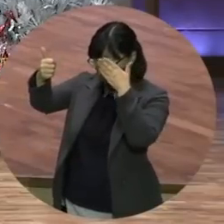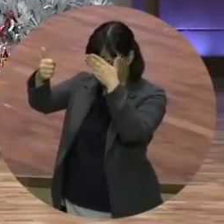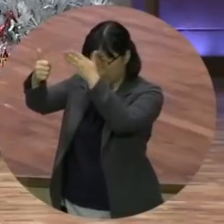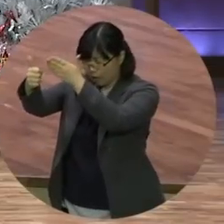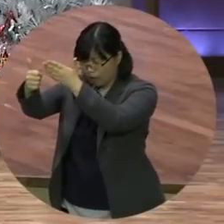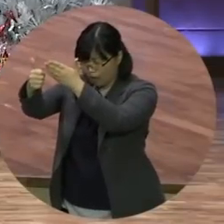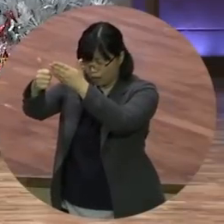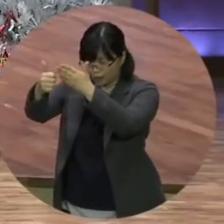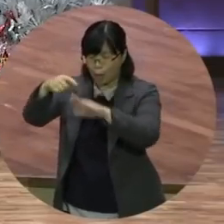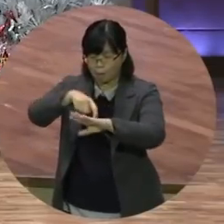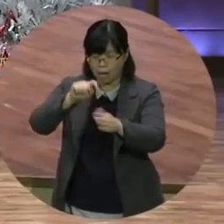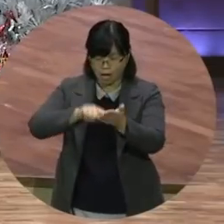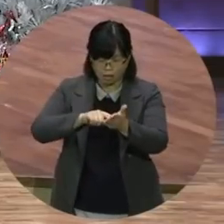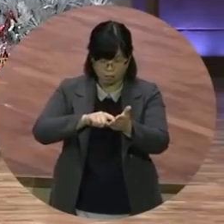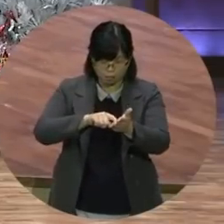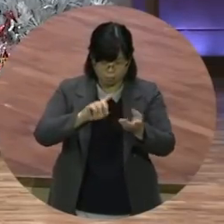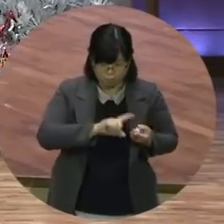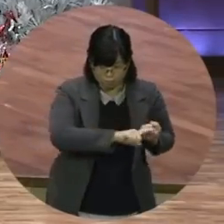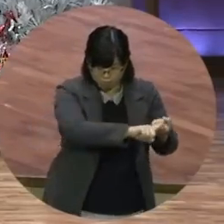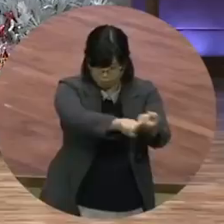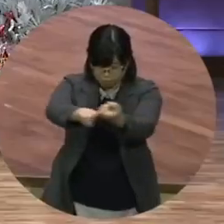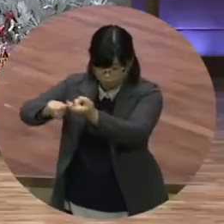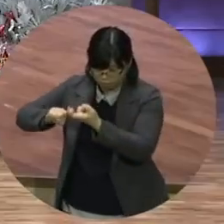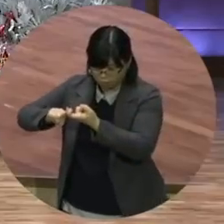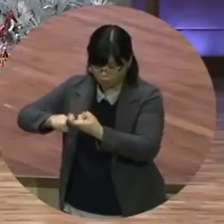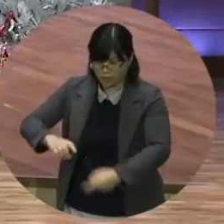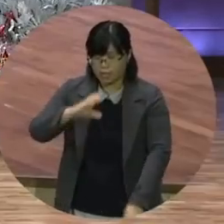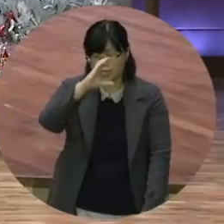이루게 하여 주셔서 CVDIP